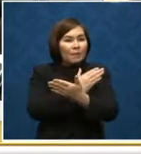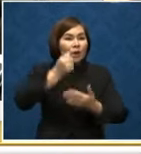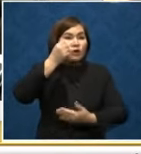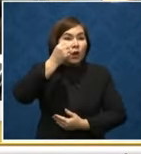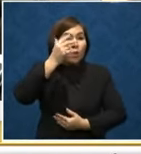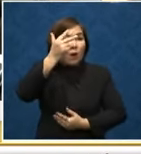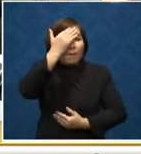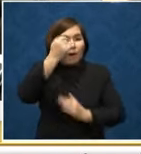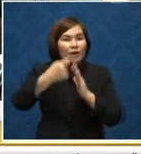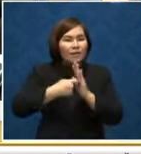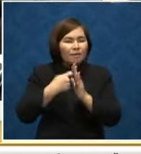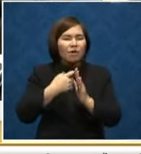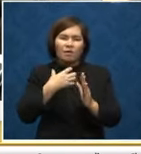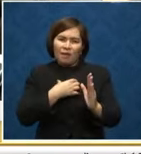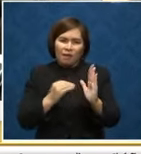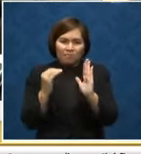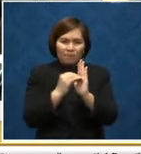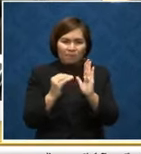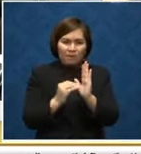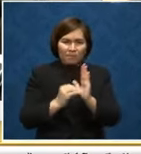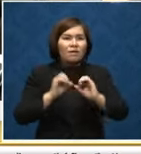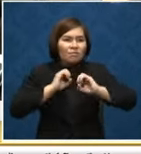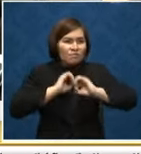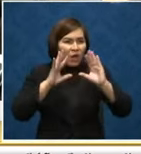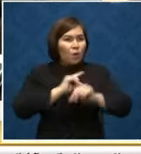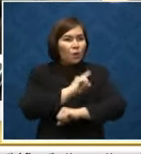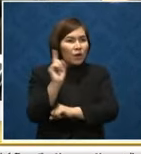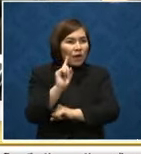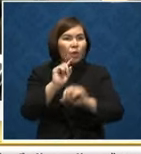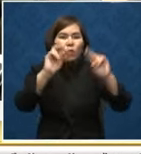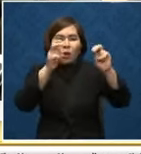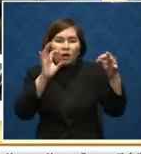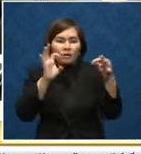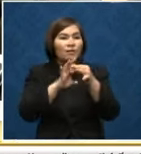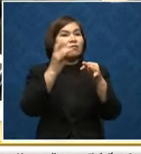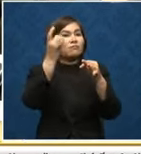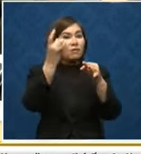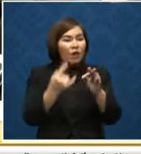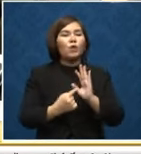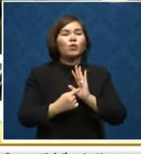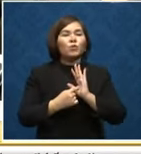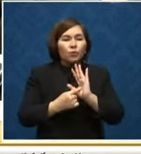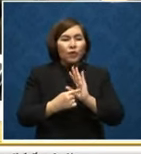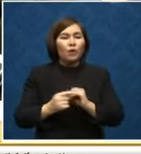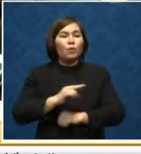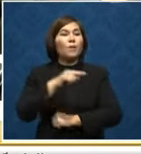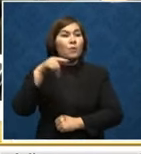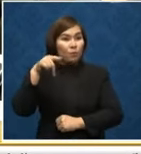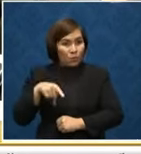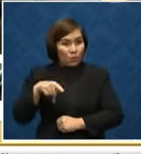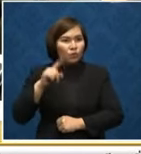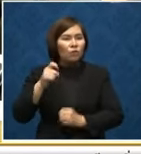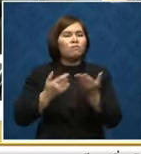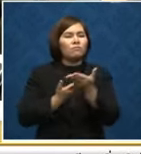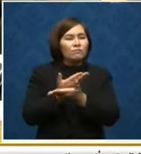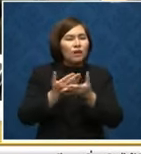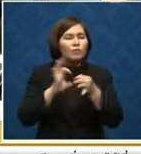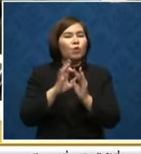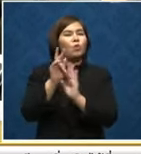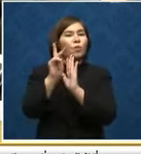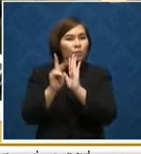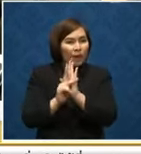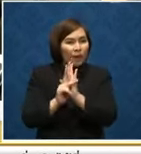เพราะเราต้องการกำหนดให้ชัดเจนว่าวันใดควรจะต้องพิจารณาเป็นเรื่องใดเช่นกรณีของวันพุธควรจะต้องเป็นการพิจารณาเรื่องกฎหม